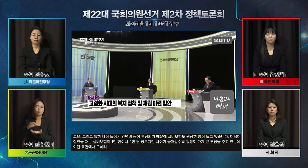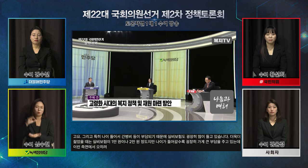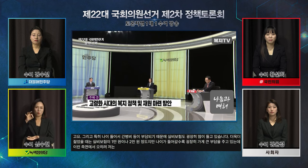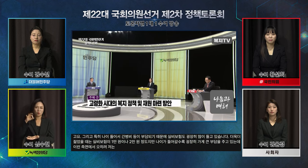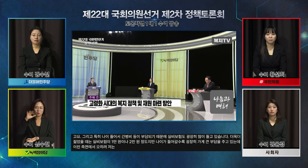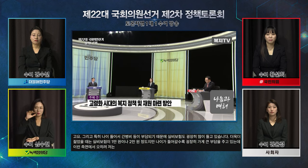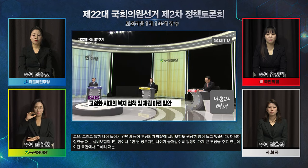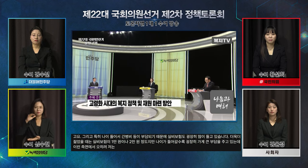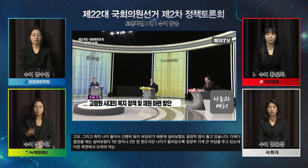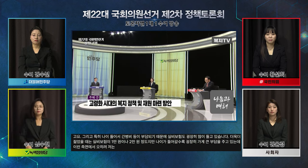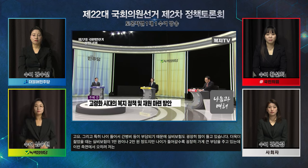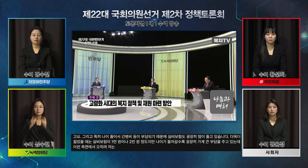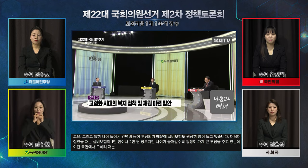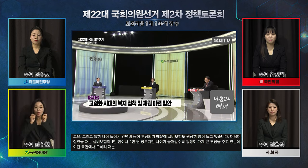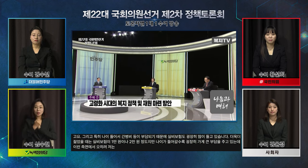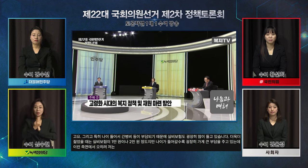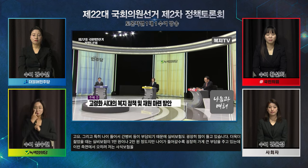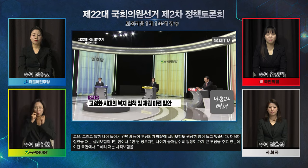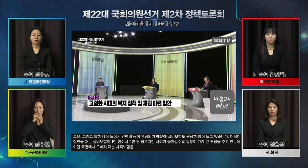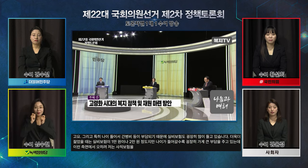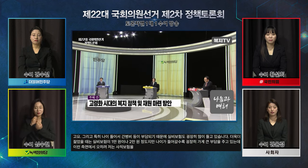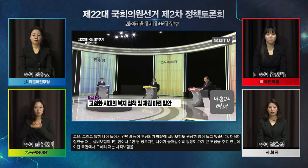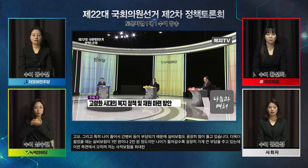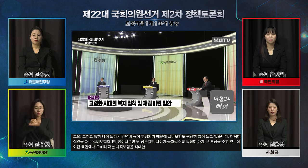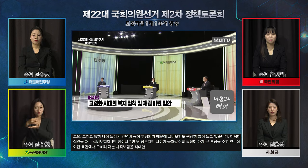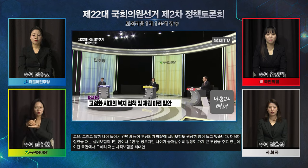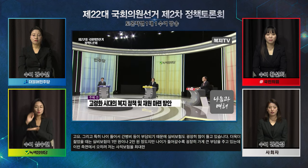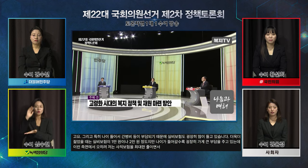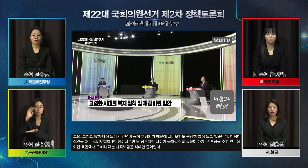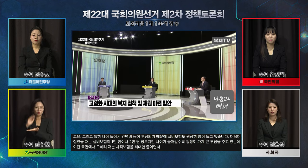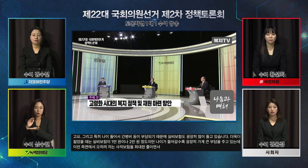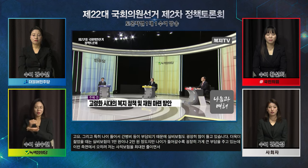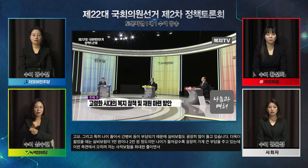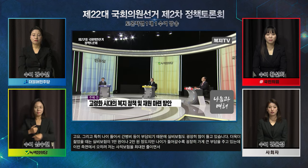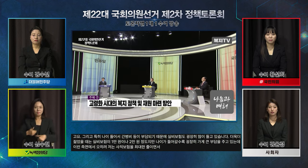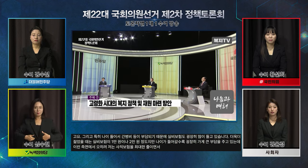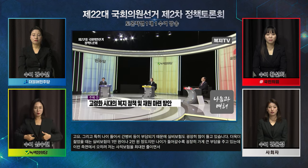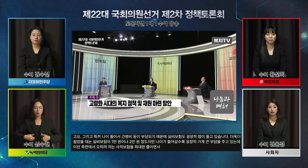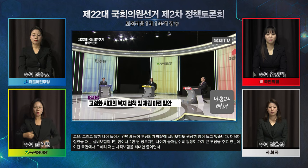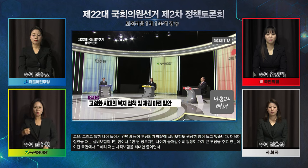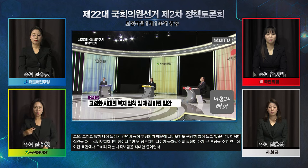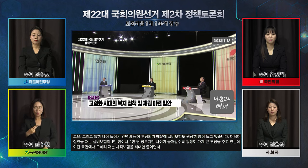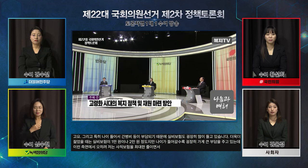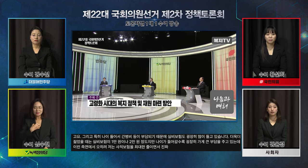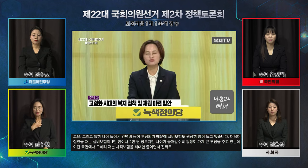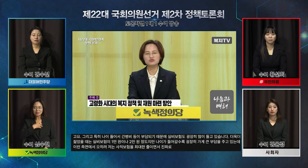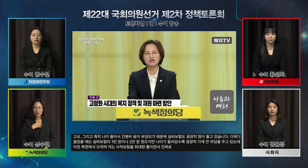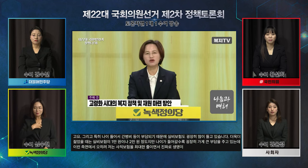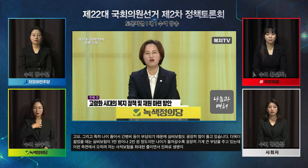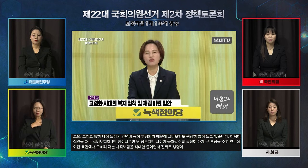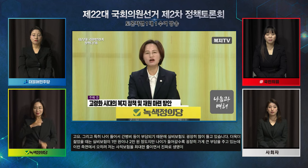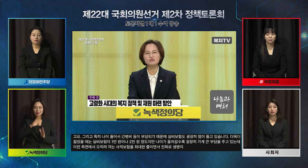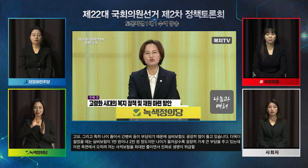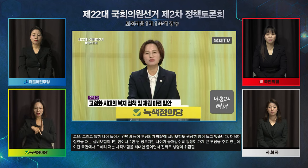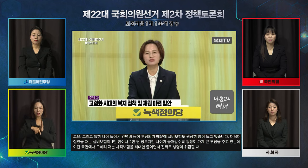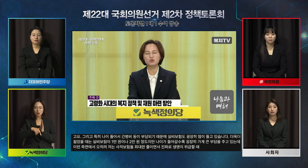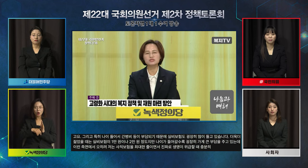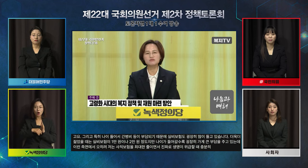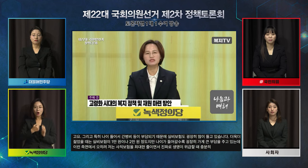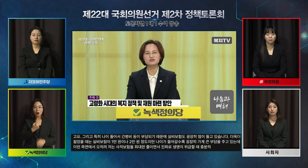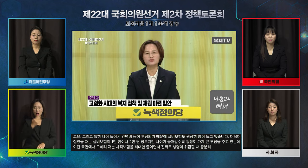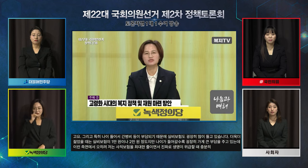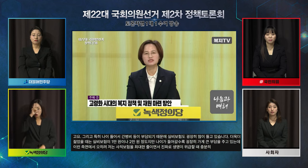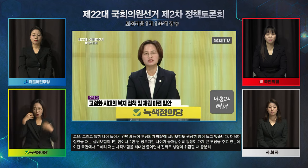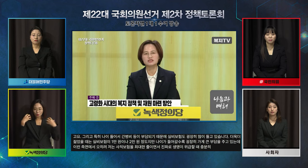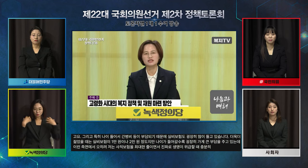이런 사적 보험을 최대한 줄이면서 진짜로 생명이 위급할 때 충분하게 건강보험에서